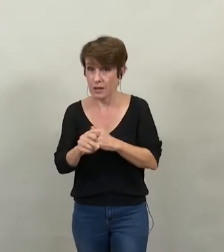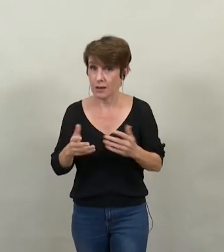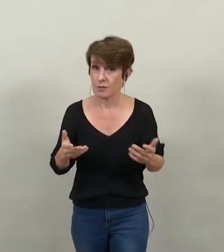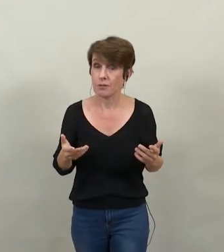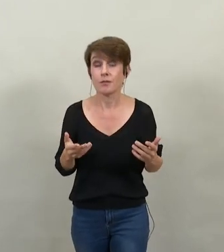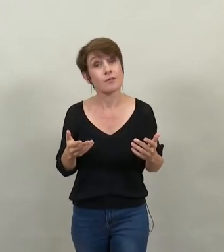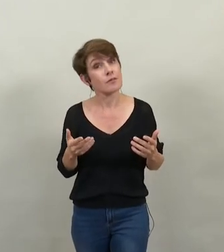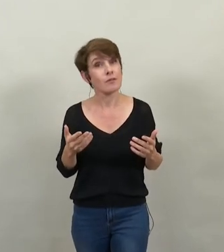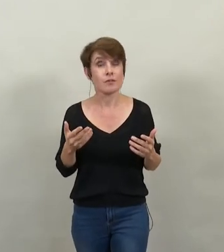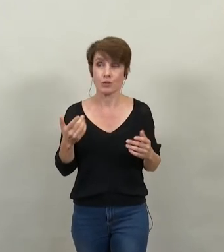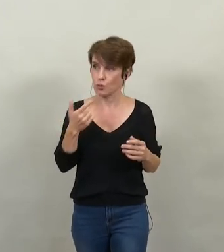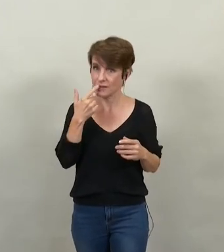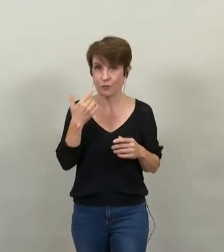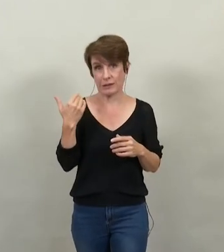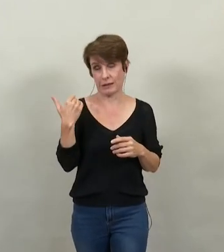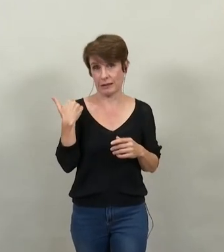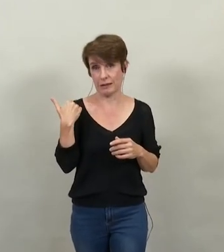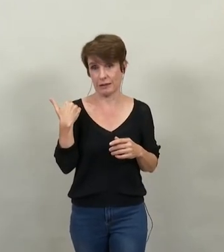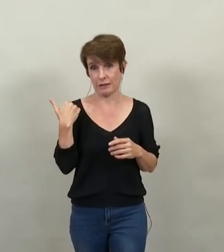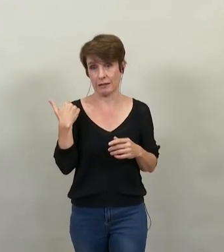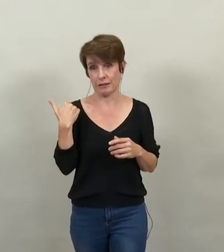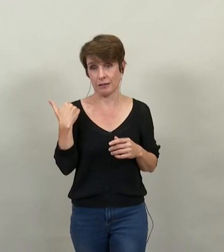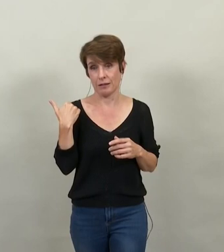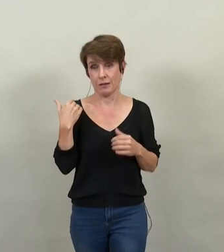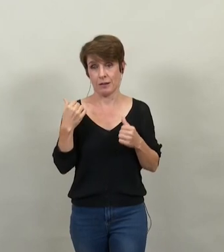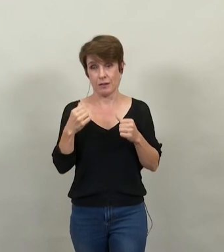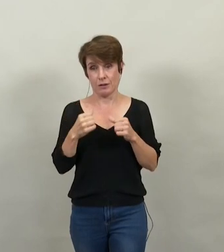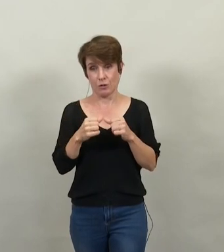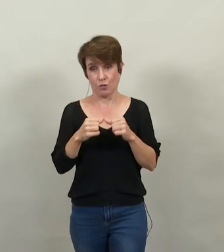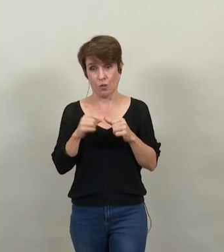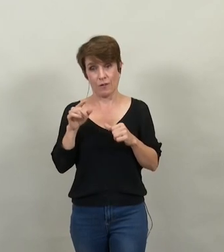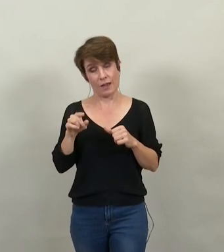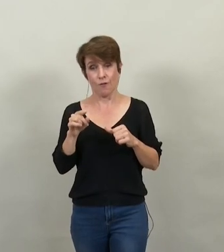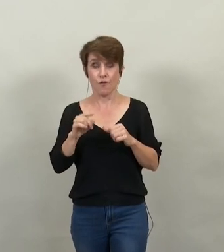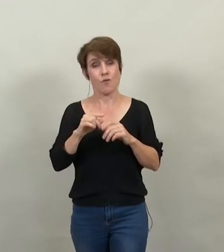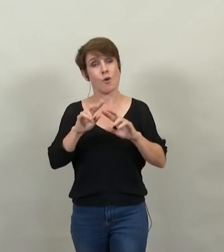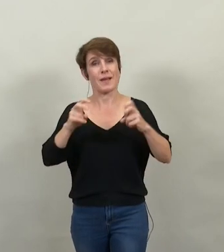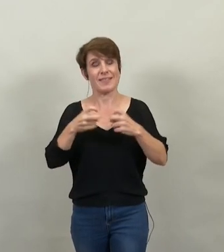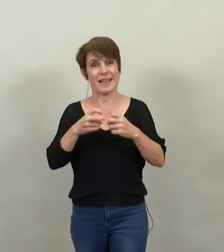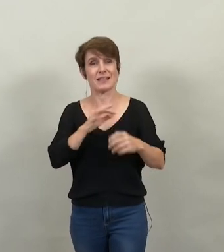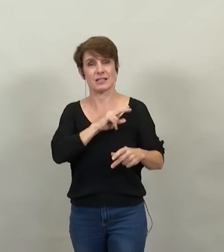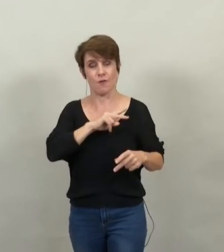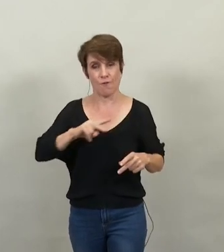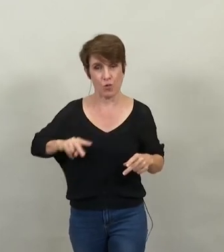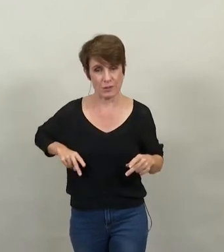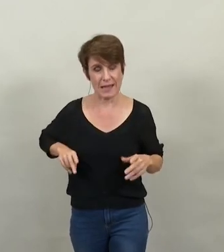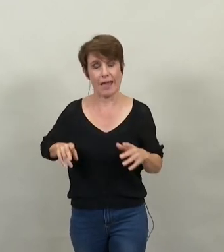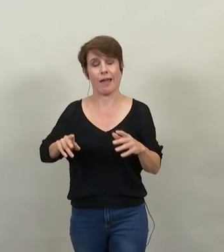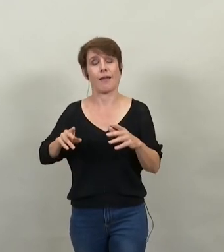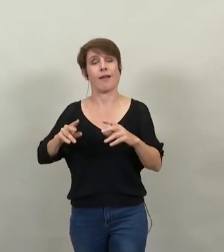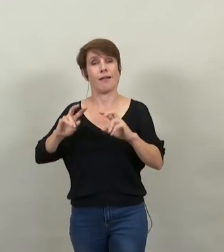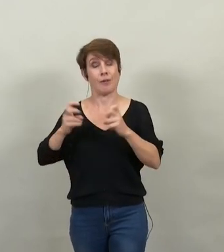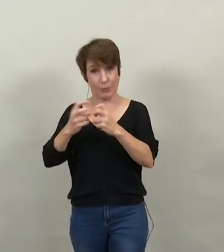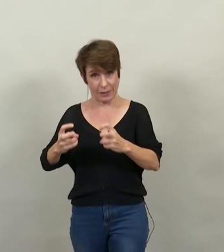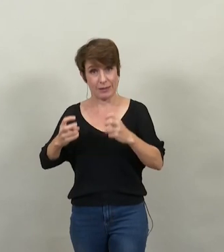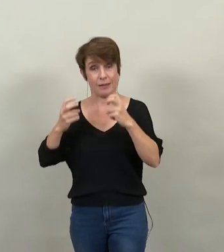bouclier fiscal mis en place pour alléger la note de la taxe foncière vous nous aviez présenté l'école du vélo comme faisant partie